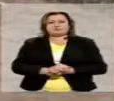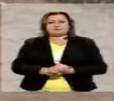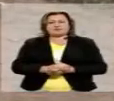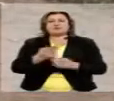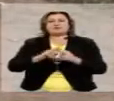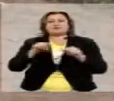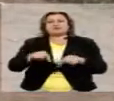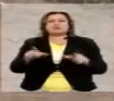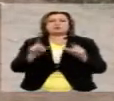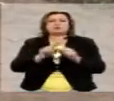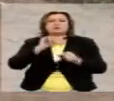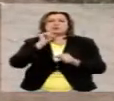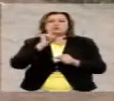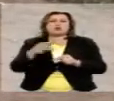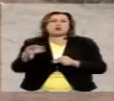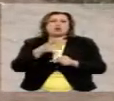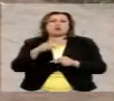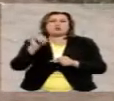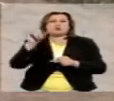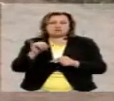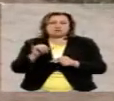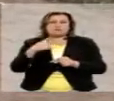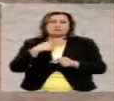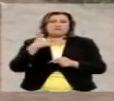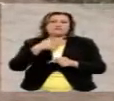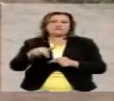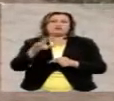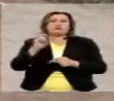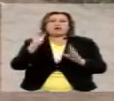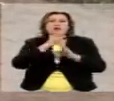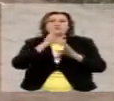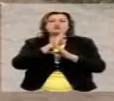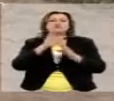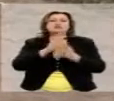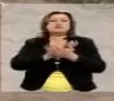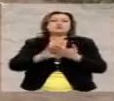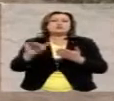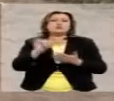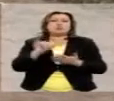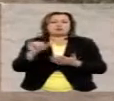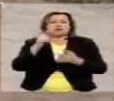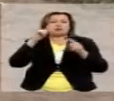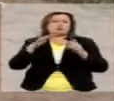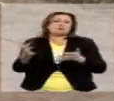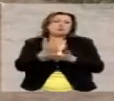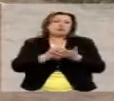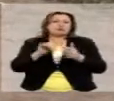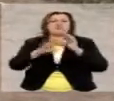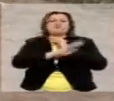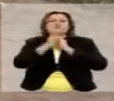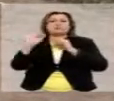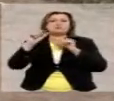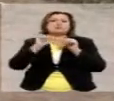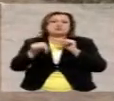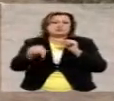В этот день совместно с Кустанайским региональным университетом мы вышли на экологический субботник. Решили убираться на участке в лесопосадке, потому